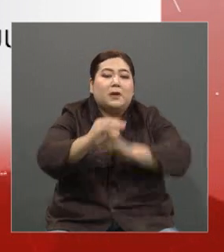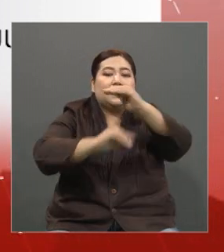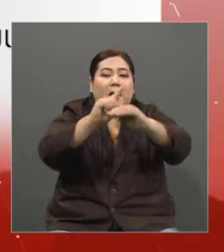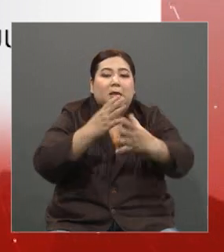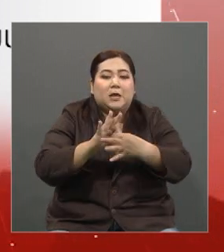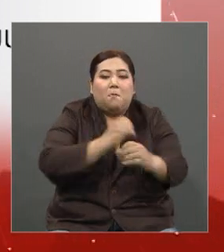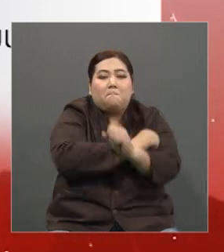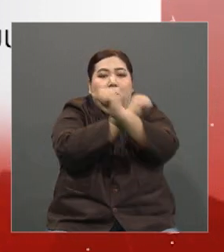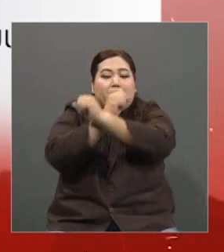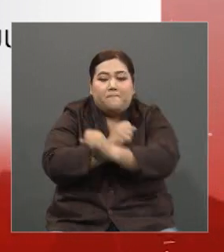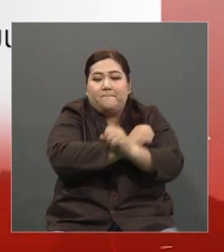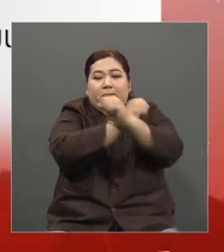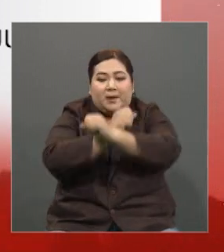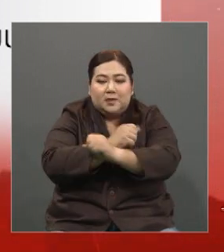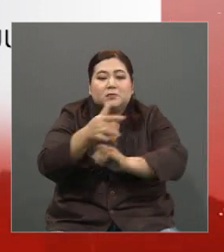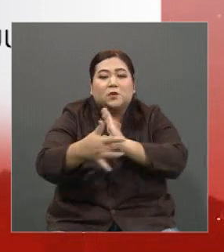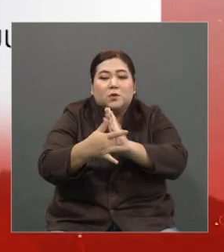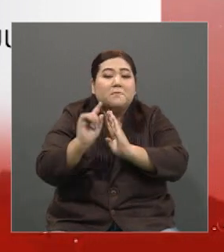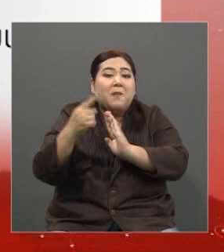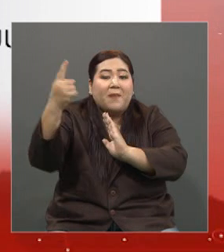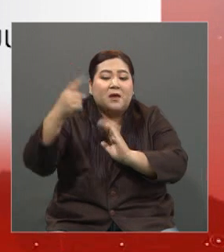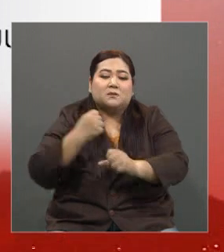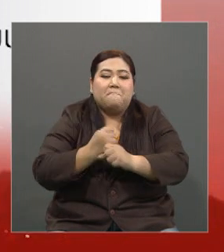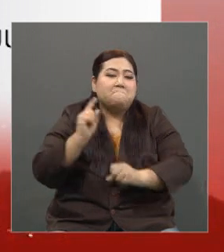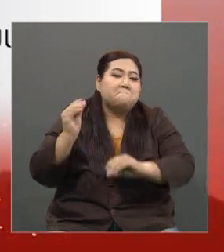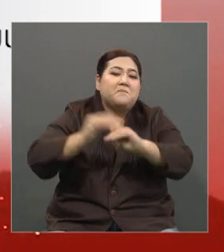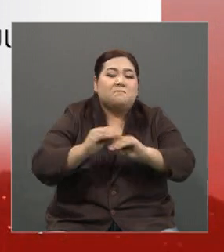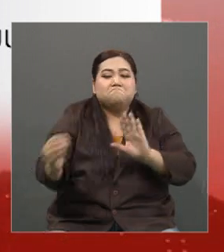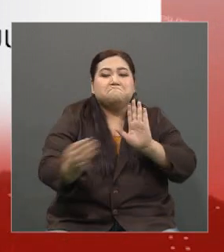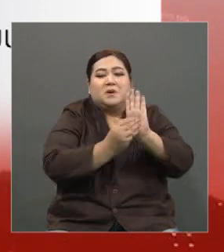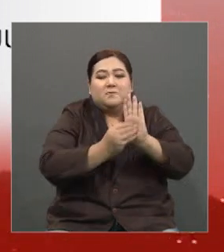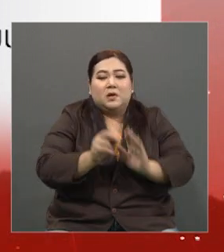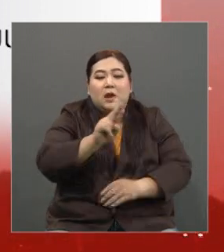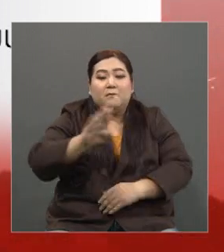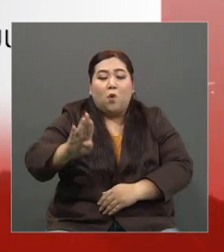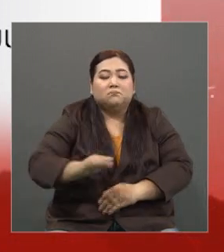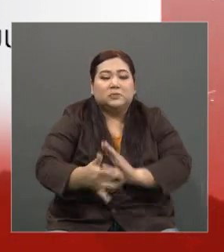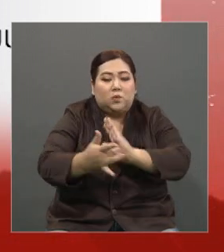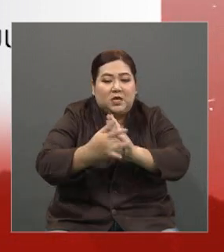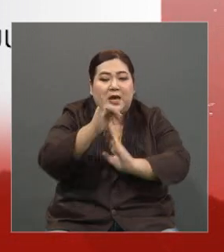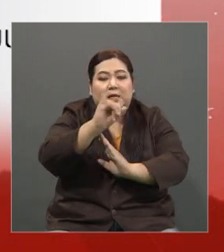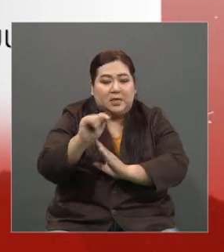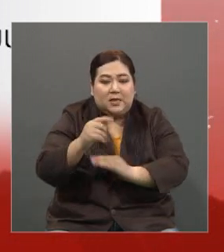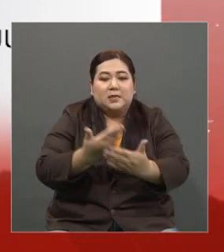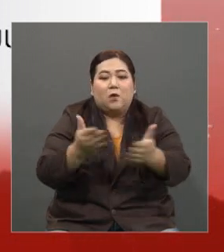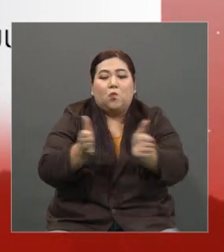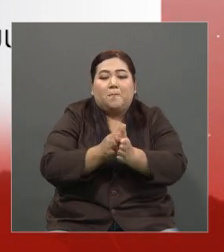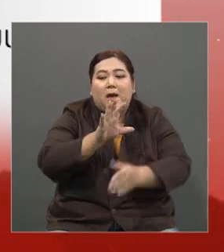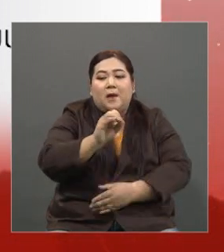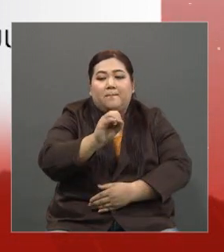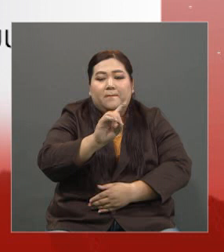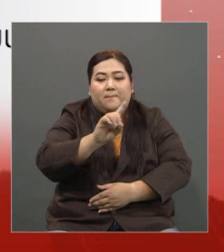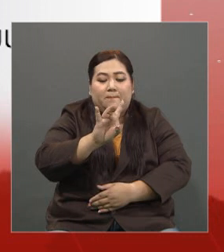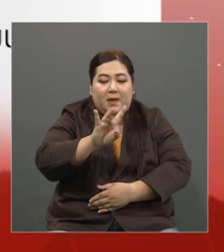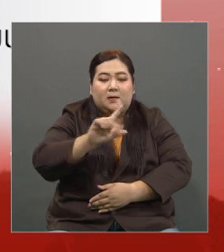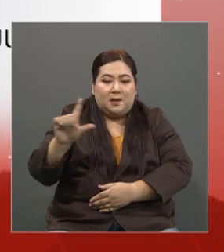ความปลอดภายทาง Cyberมีการติดตงอีก 1 ระบบโยเฉพาะ Cyber อี 58 ล้านบาทมีการจ้างติดตง